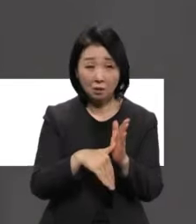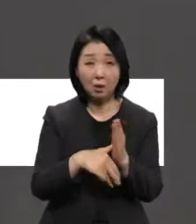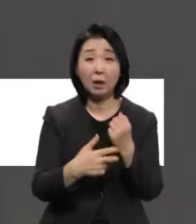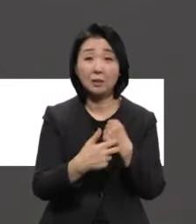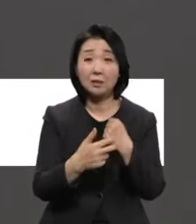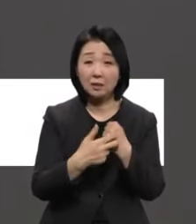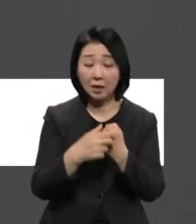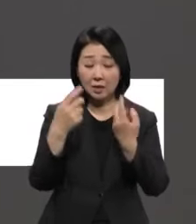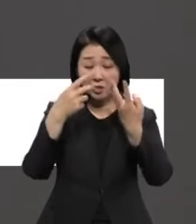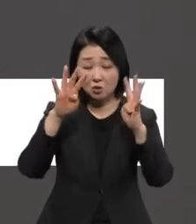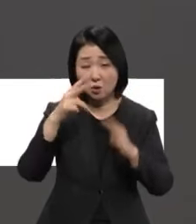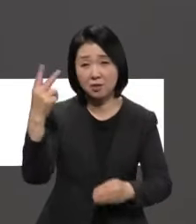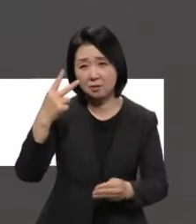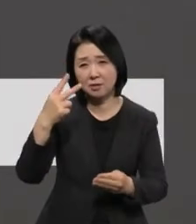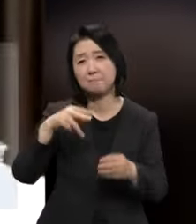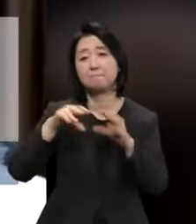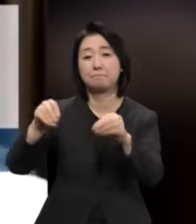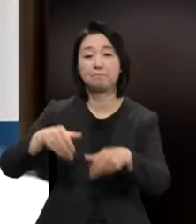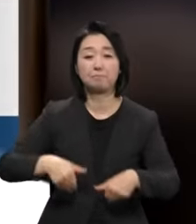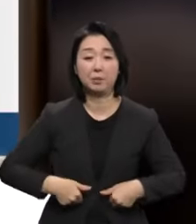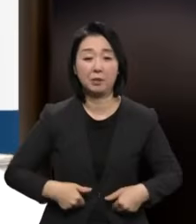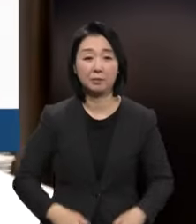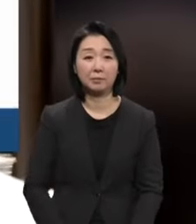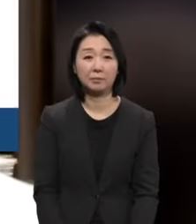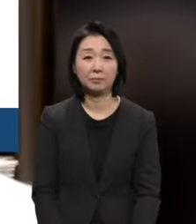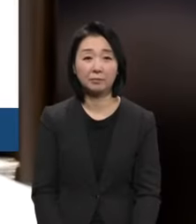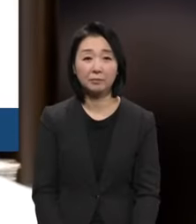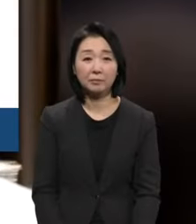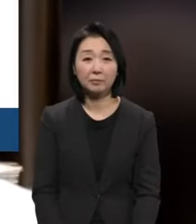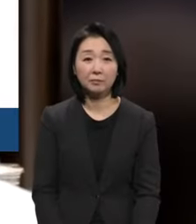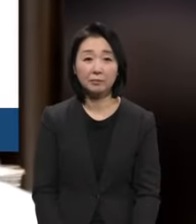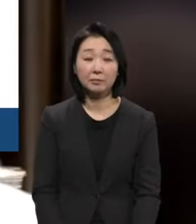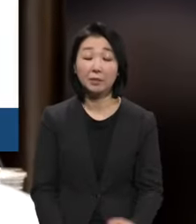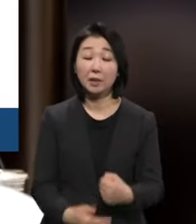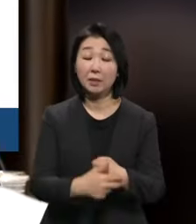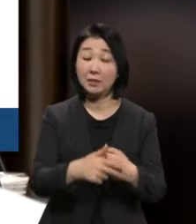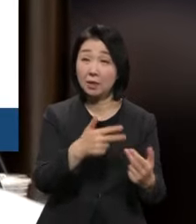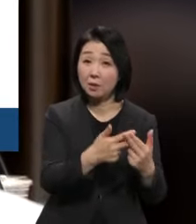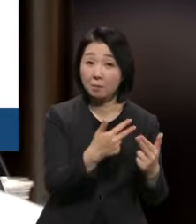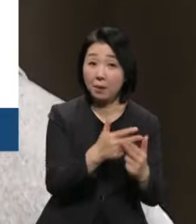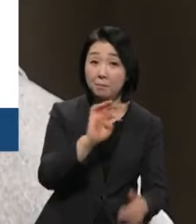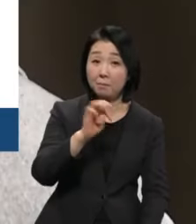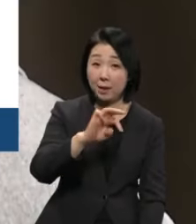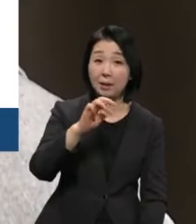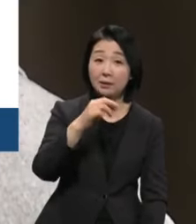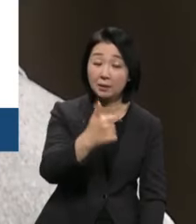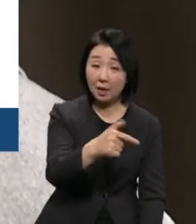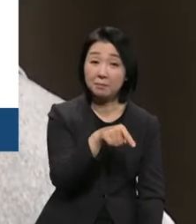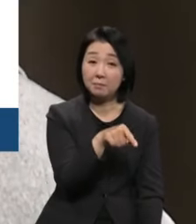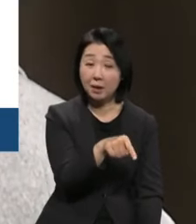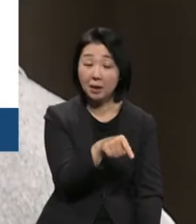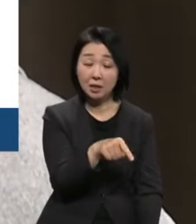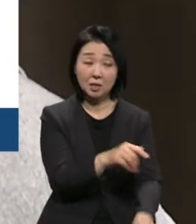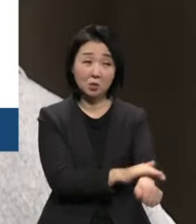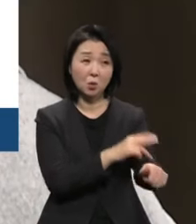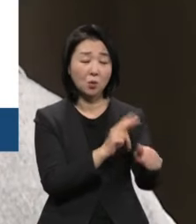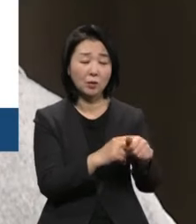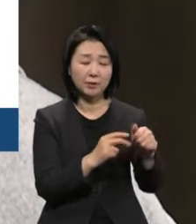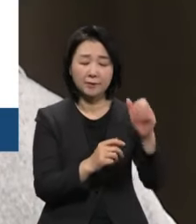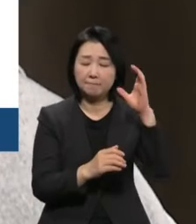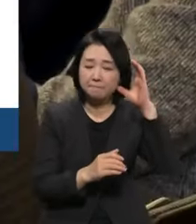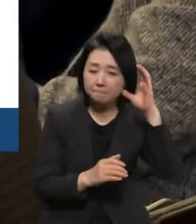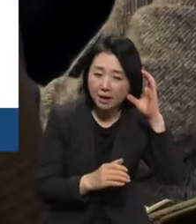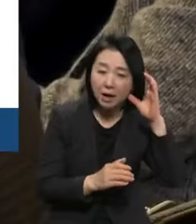배정을 중지하는 것입니다. 의협은 박단 전공의 단체 비대위원장이 전공의들 의견을 듣고